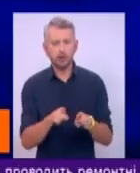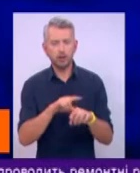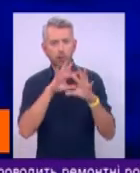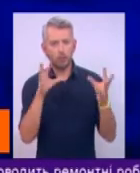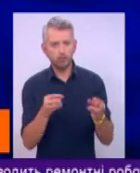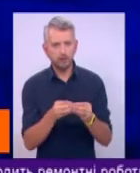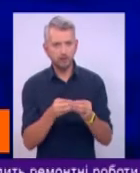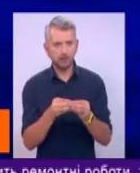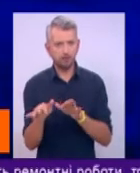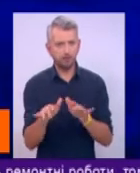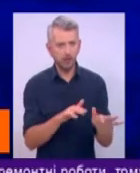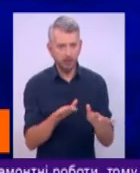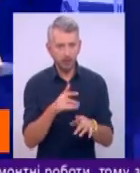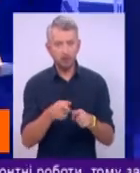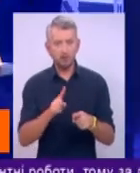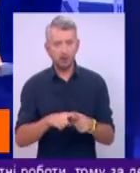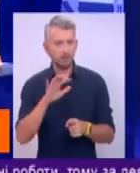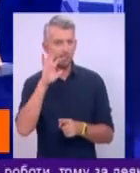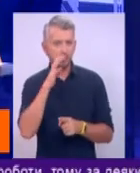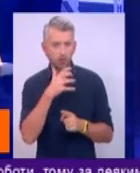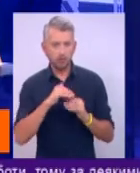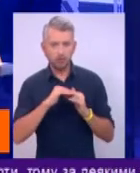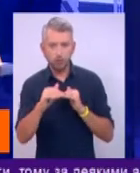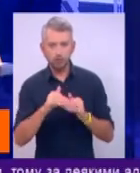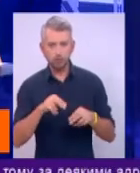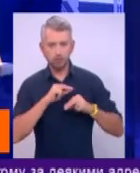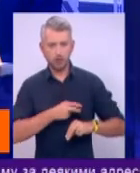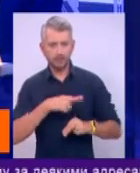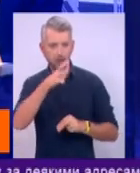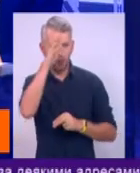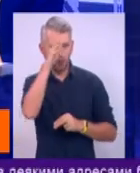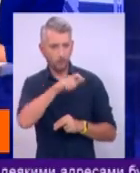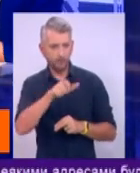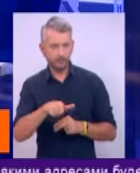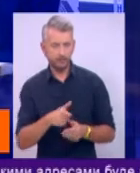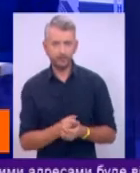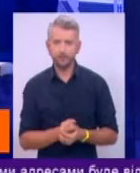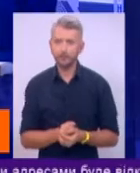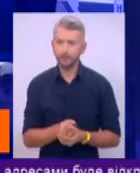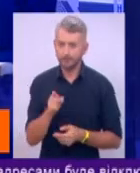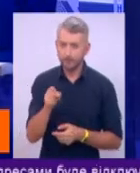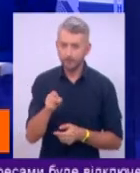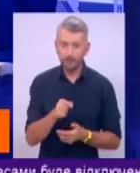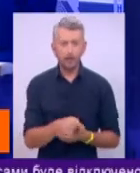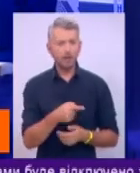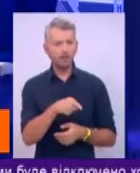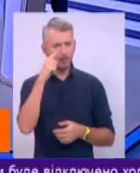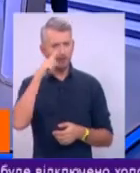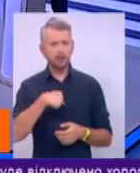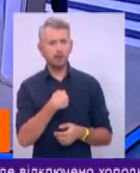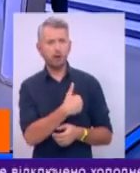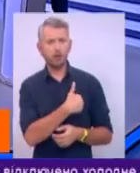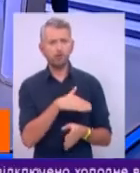комплексні міри. І це серйозне поле праці і для науковців, я так думаю. Пані Наталя, ви як гадаєте? Ви знаєте, я хочу